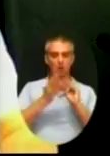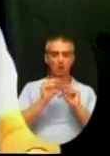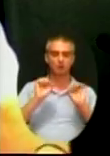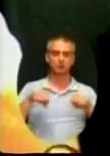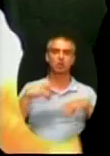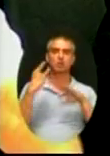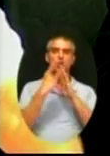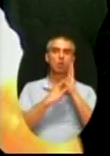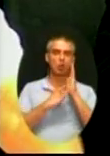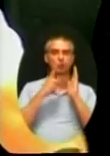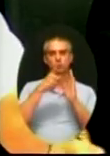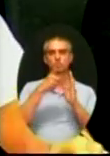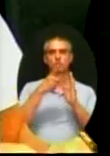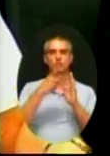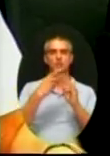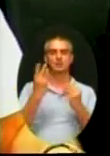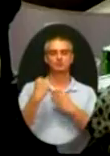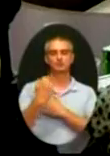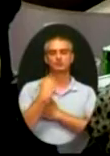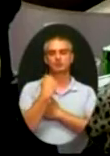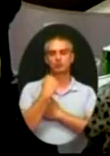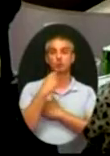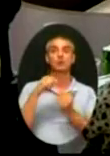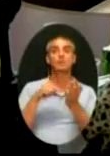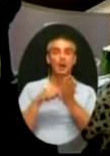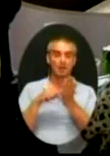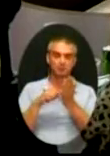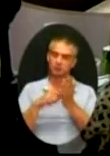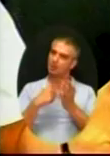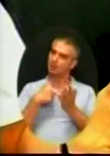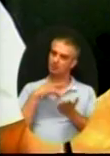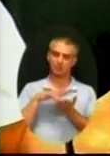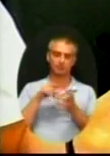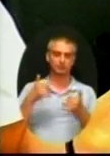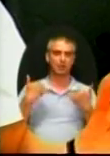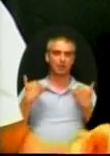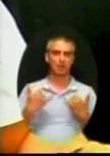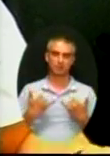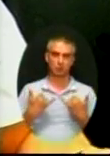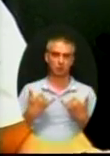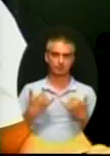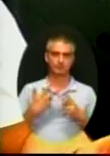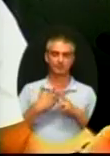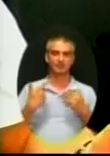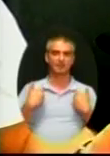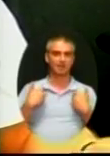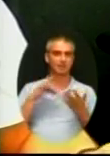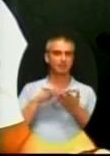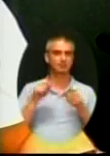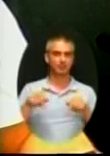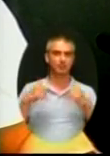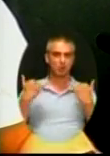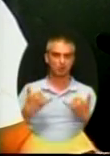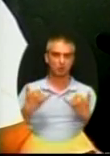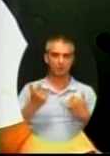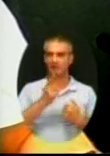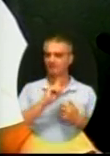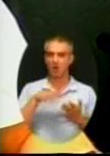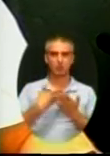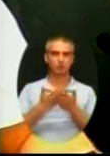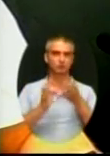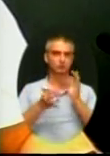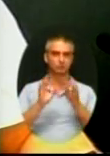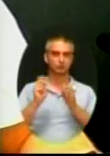על שלטון החוק הוא הגורם בעל הסמכות. ולכן אני נמצא כאן היום ורק אני נמצא כאן היום, ולא